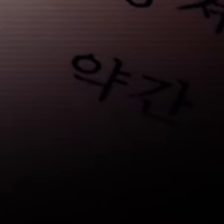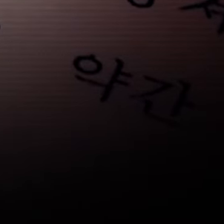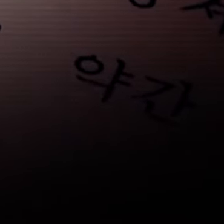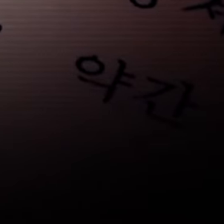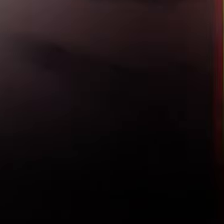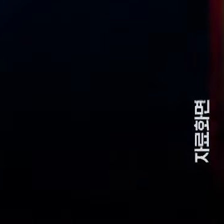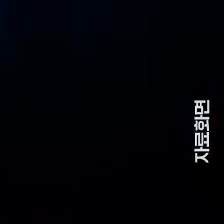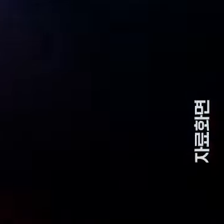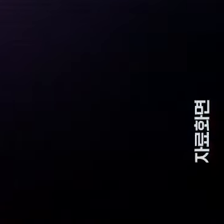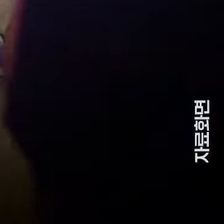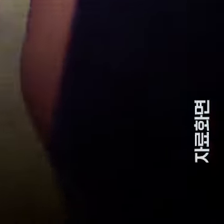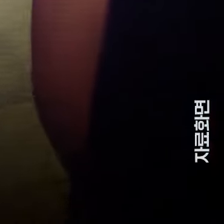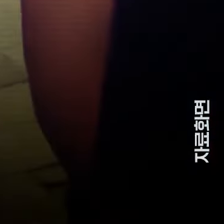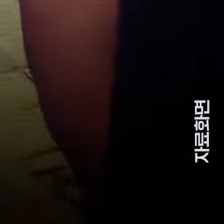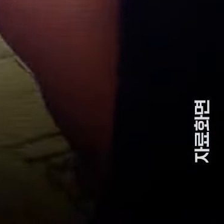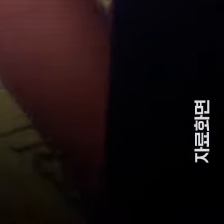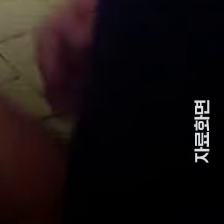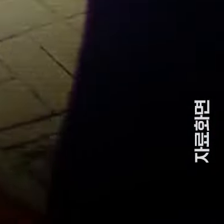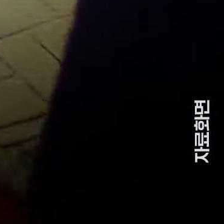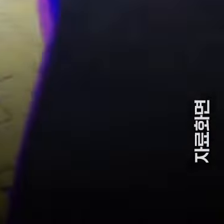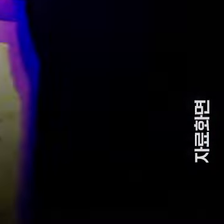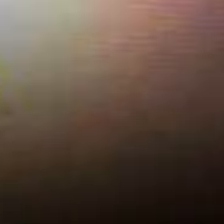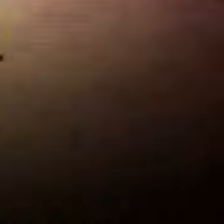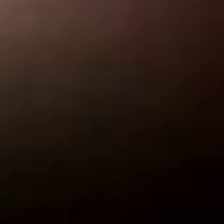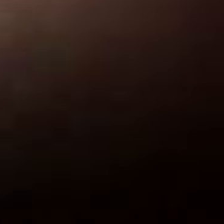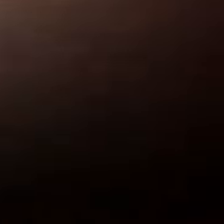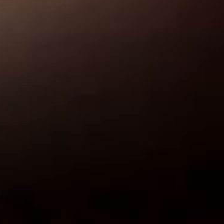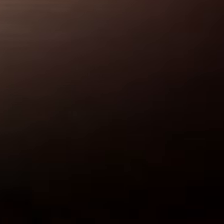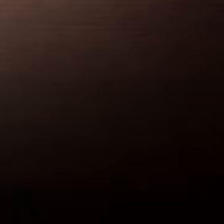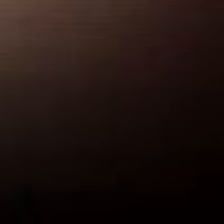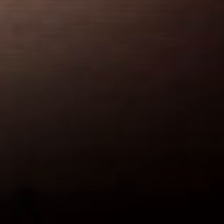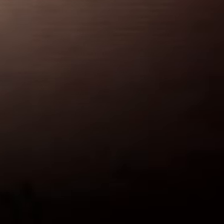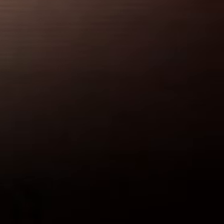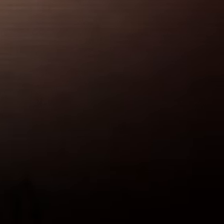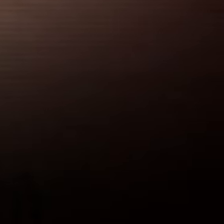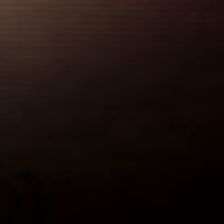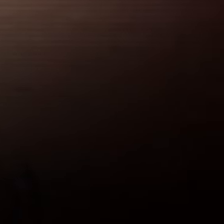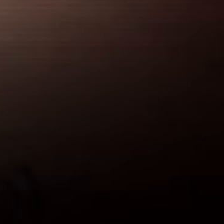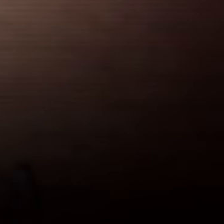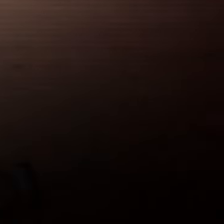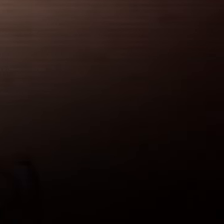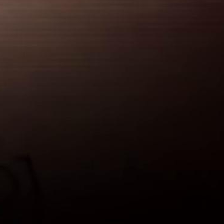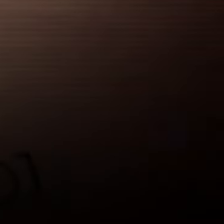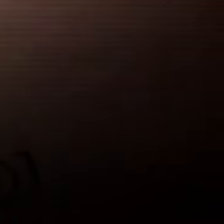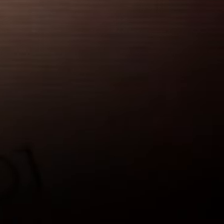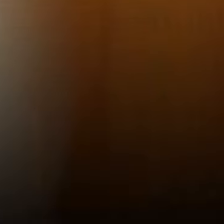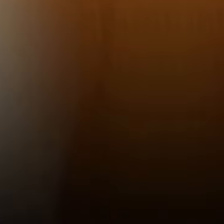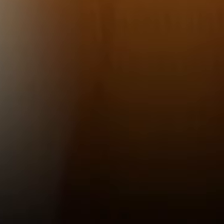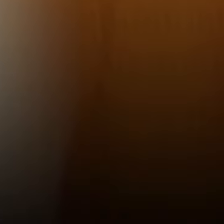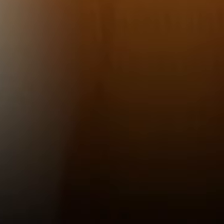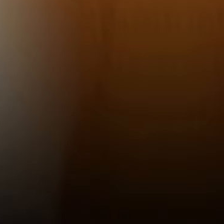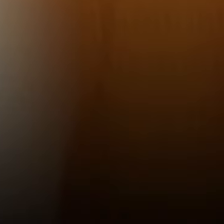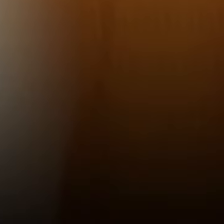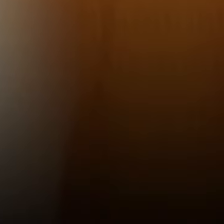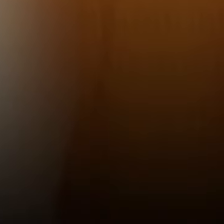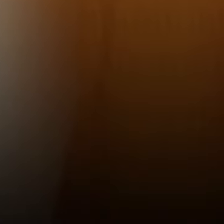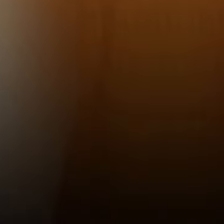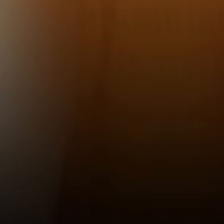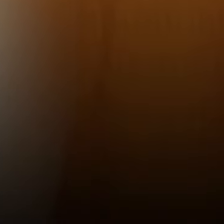방법하시라고 그 단체 비행방 서로 공유하고 저 치마 속을 찍은 게 맞다고